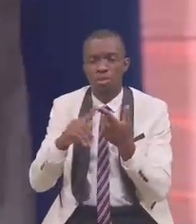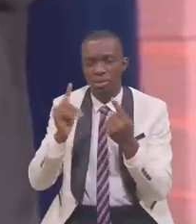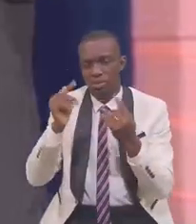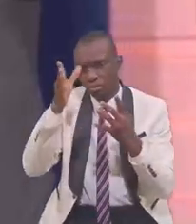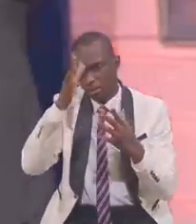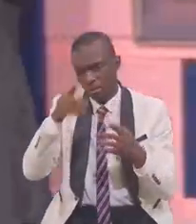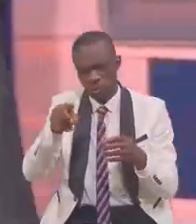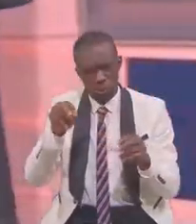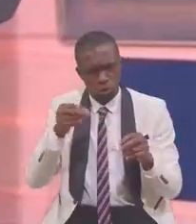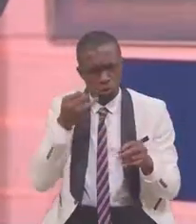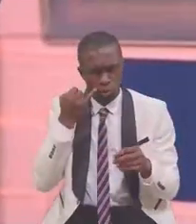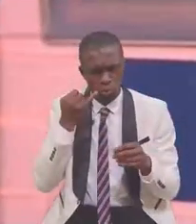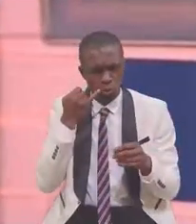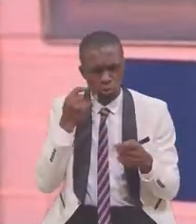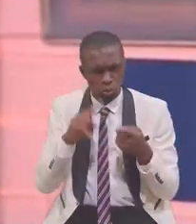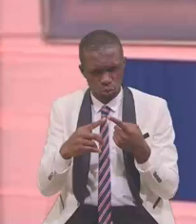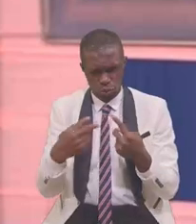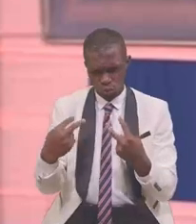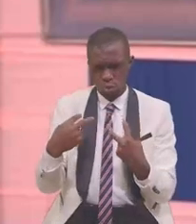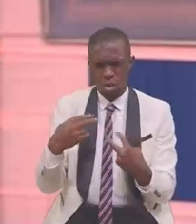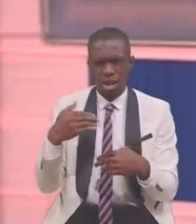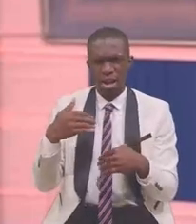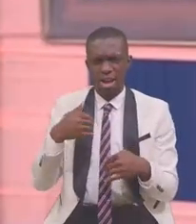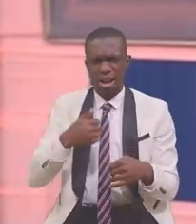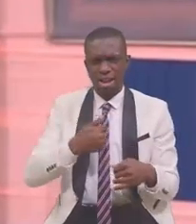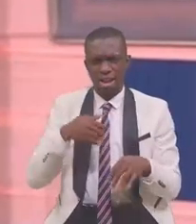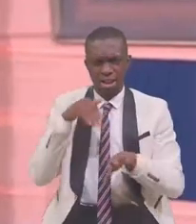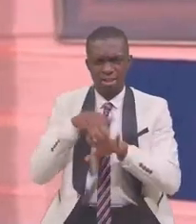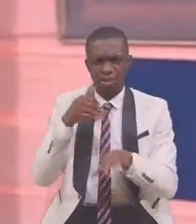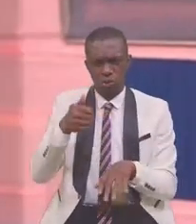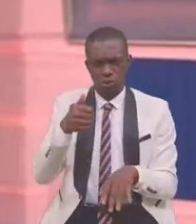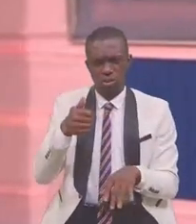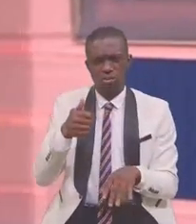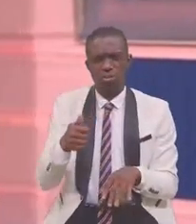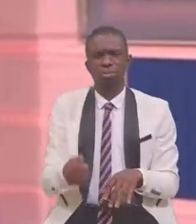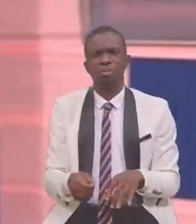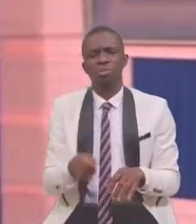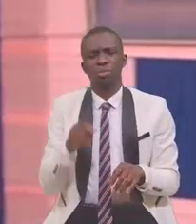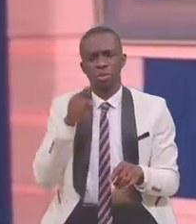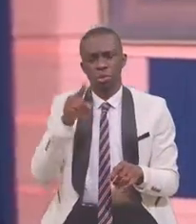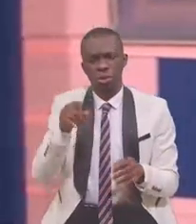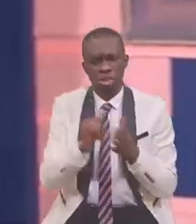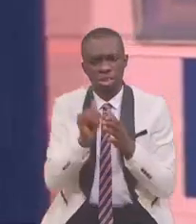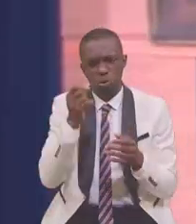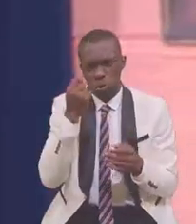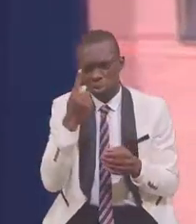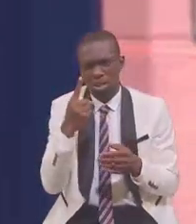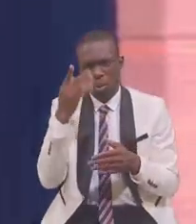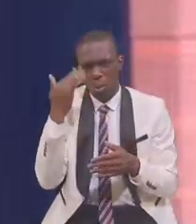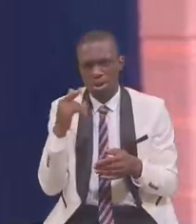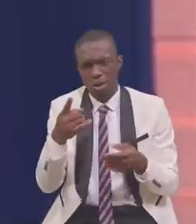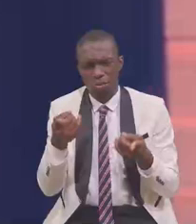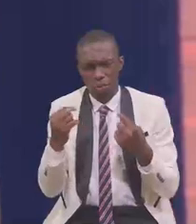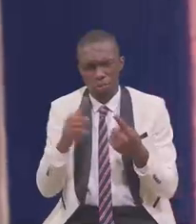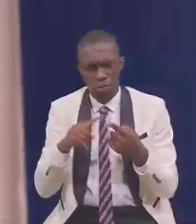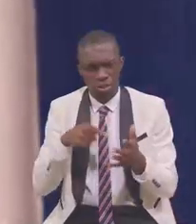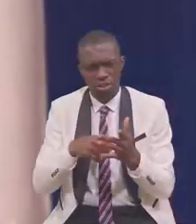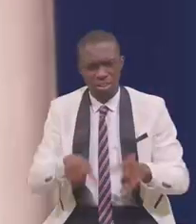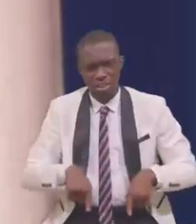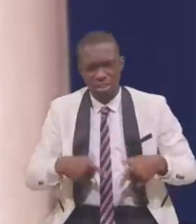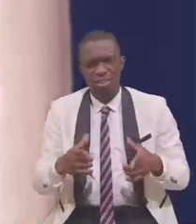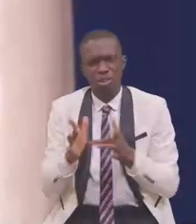vous êtes venu dans cette vie et vous comprenez et pourquoi vous êtes venu. Jésus savait pourquoi il est